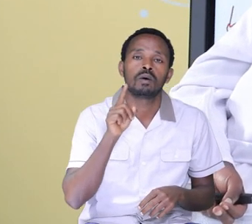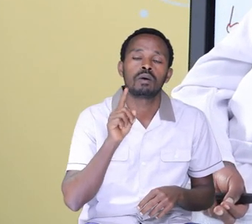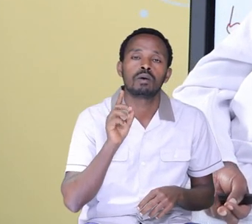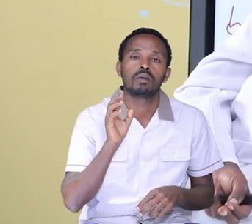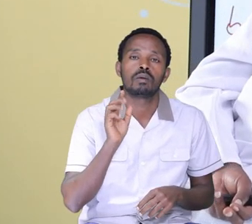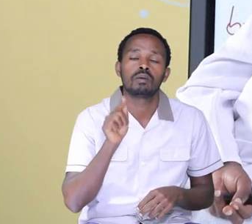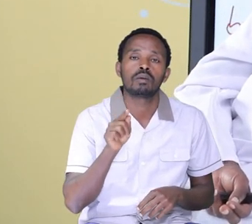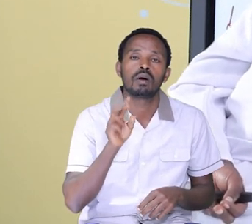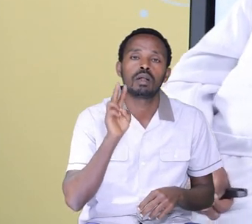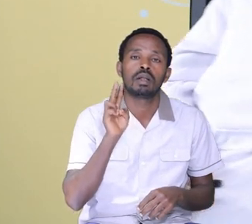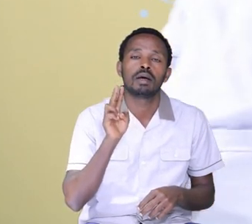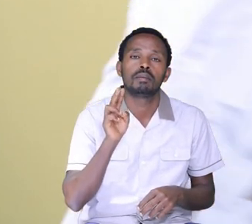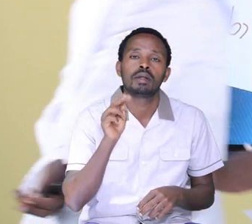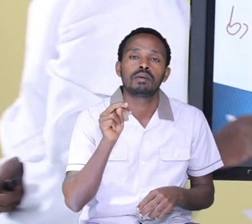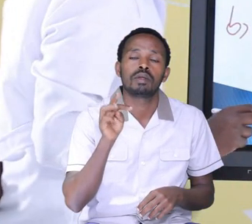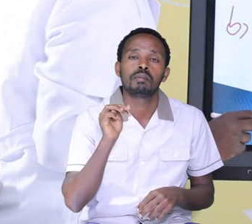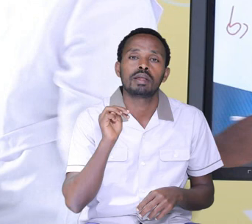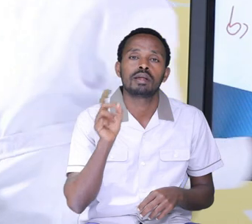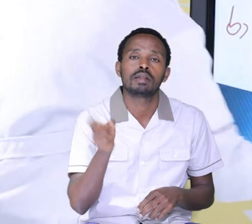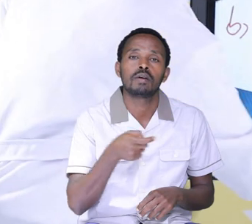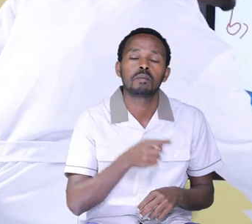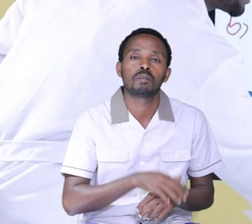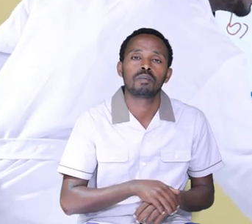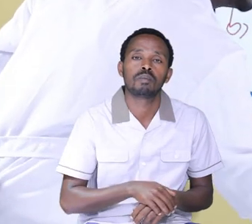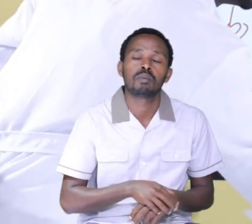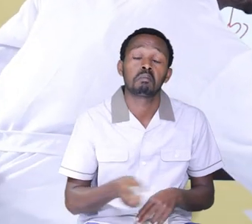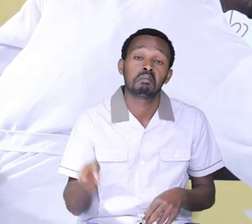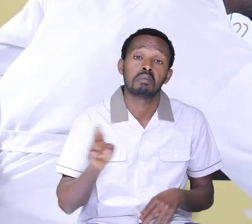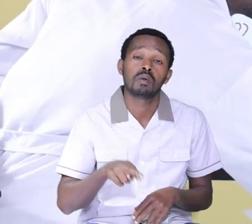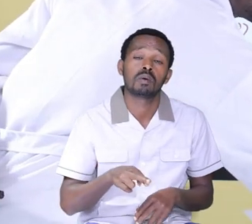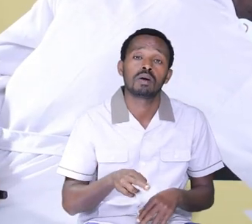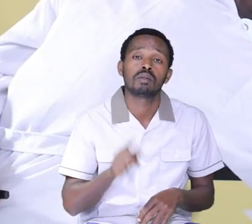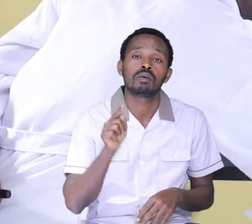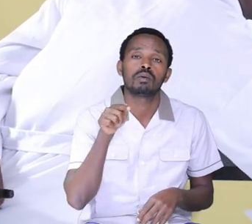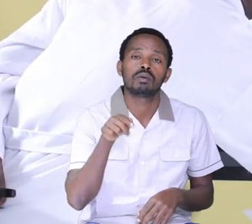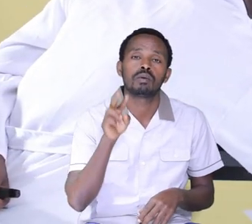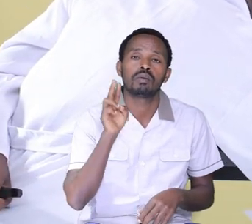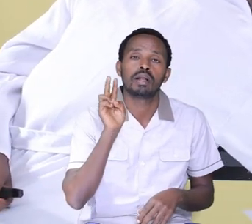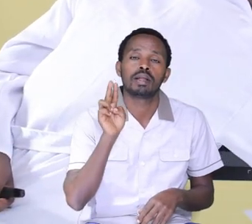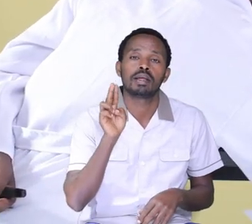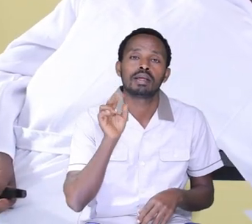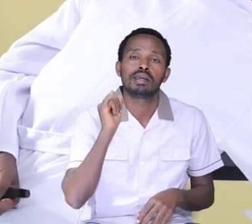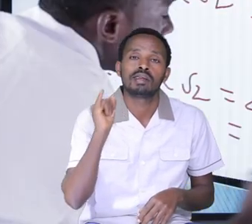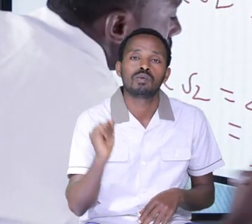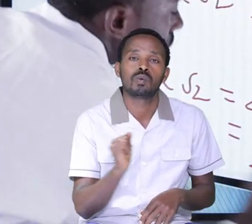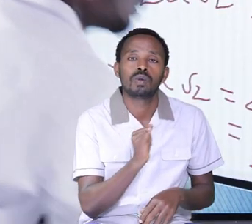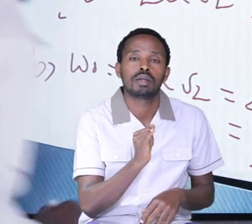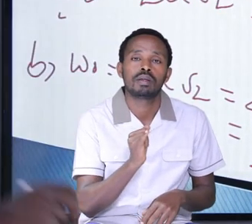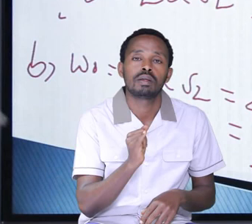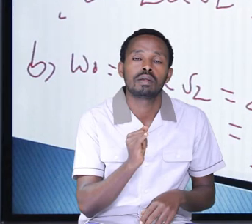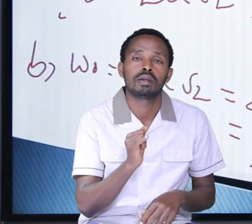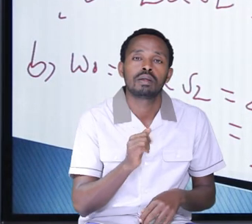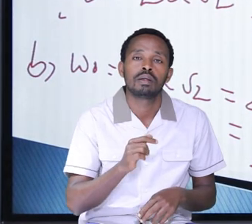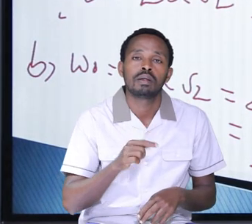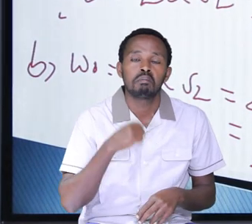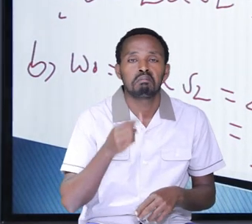1.2 niwutoon meetirii taati. Yookaan 1.2 jiwulii